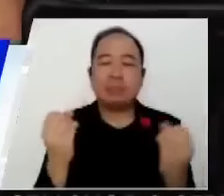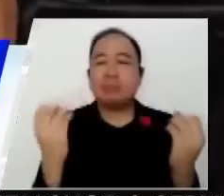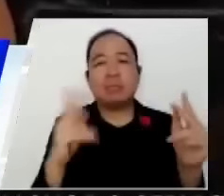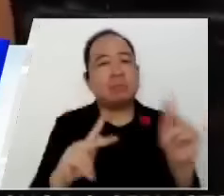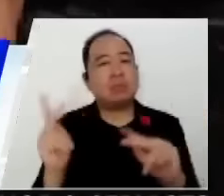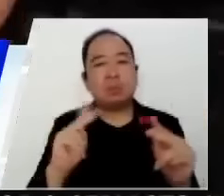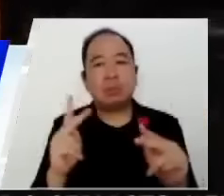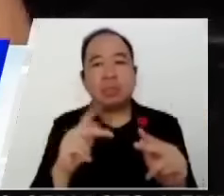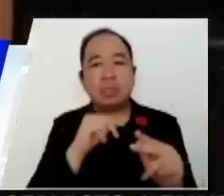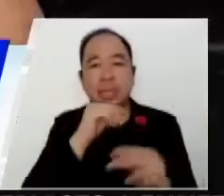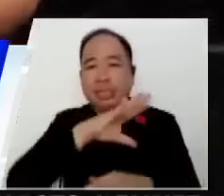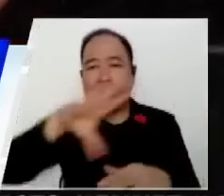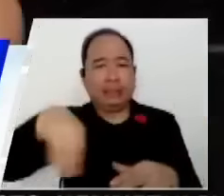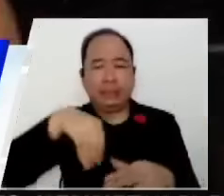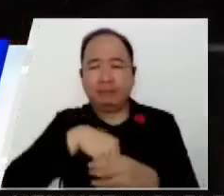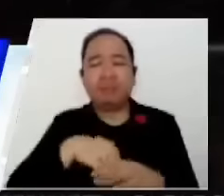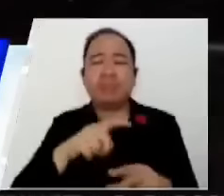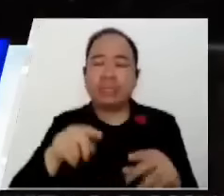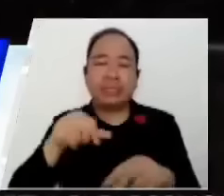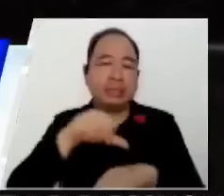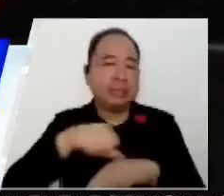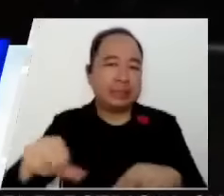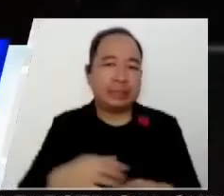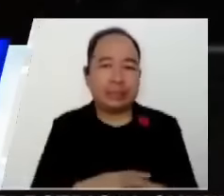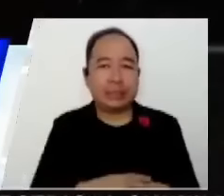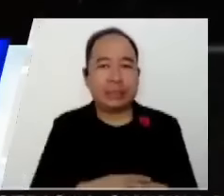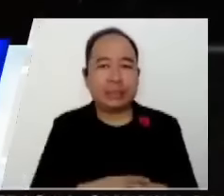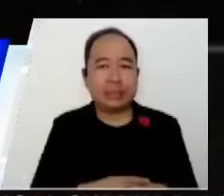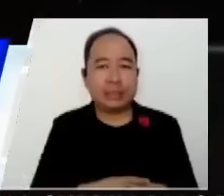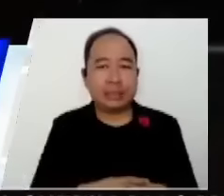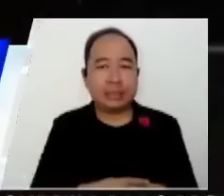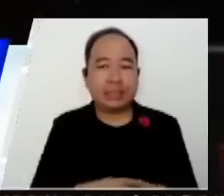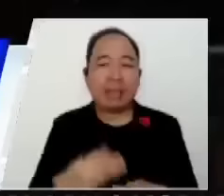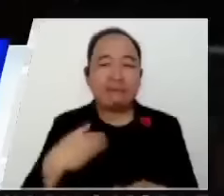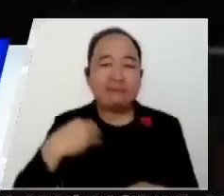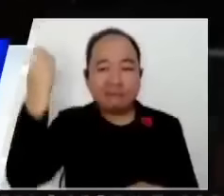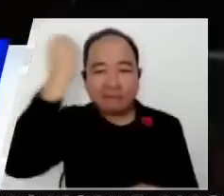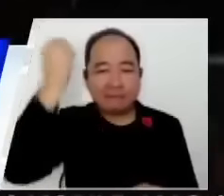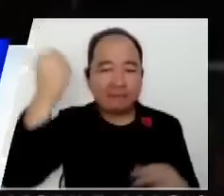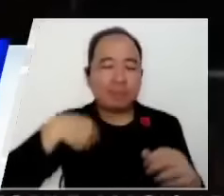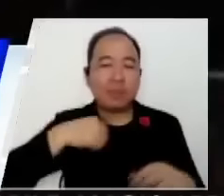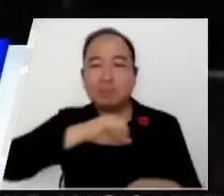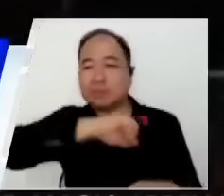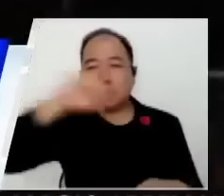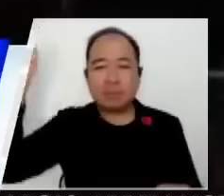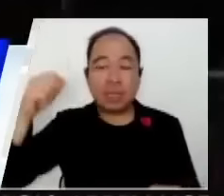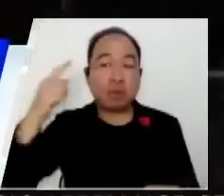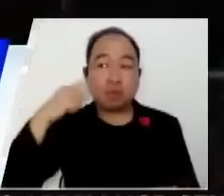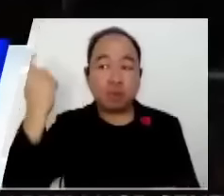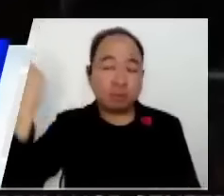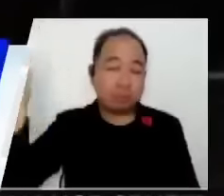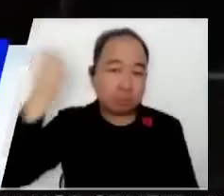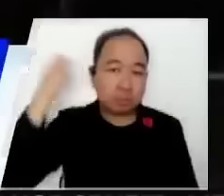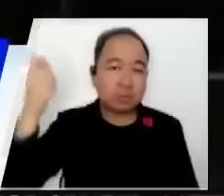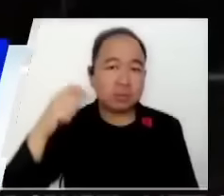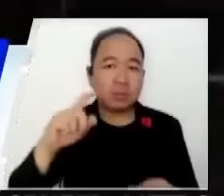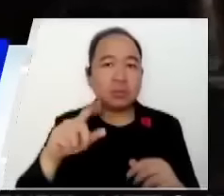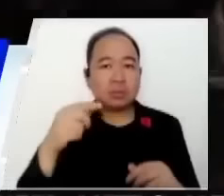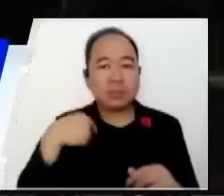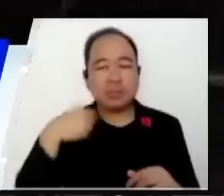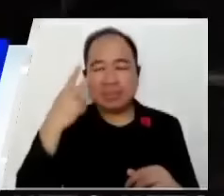ako, nagsasaksa ako dito. Ginanong ko siya. Tapos, kala ko pinalo lang ako, kaya pumunta ako roon. Ang dami ng tulo ng